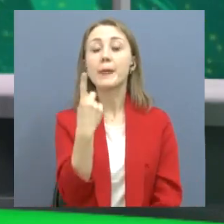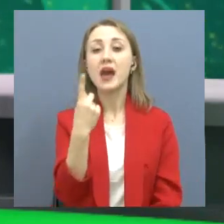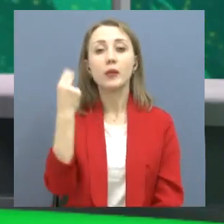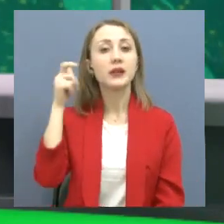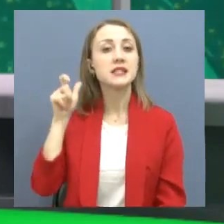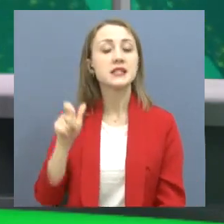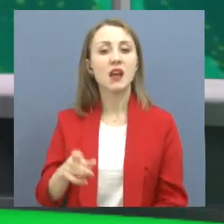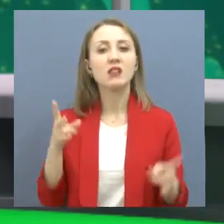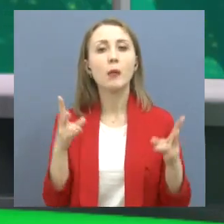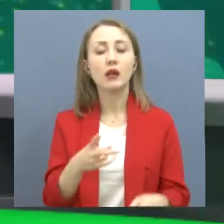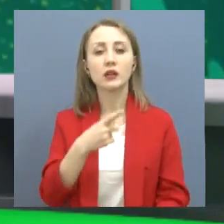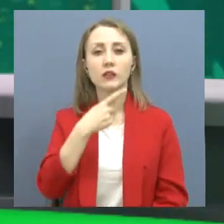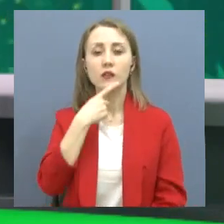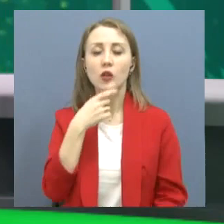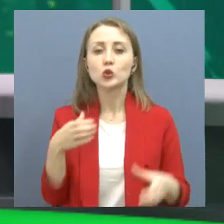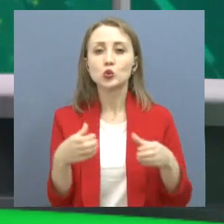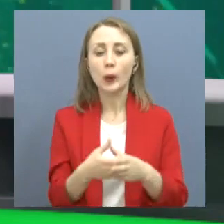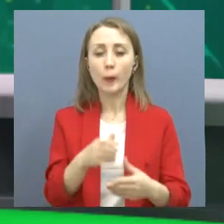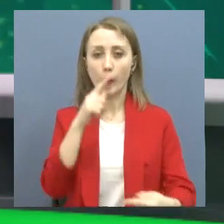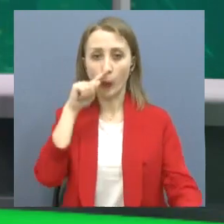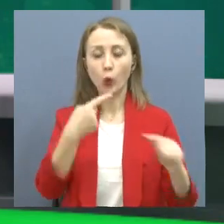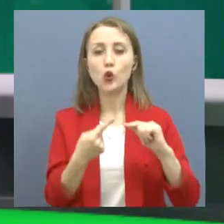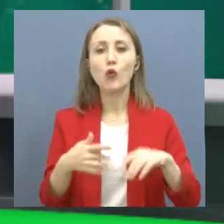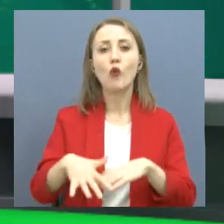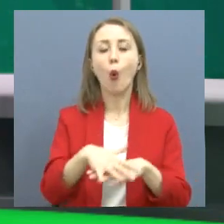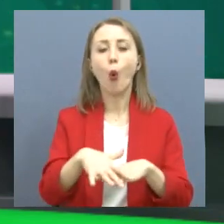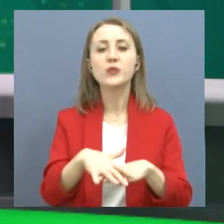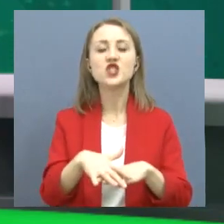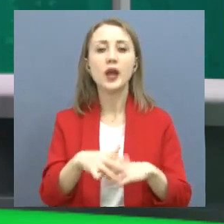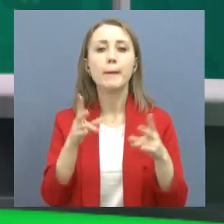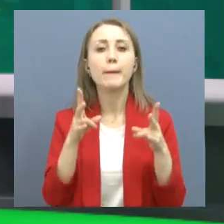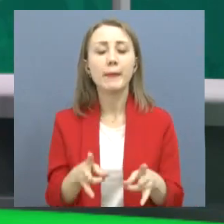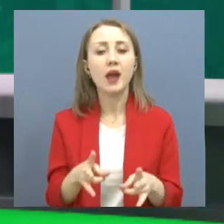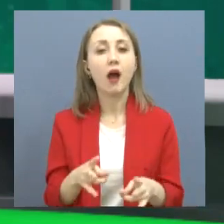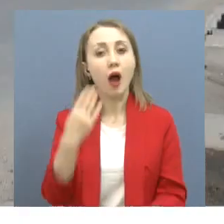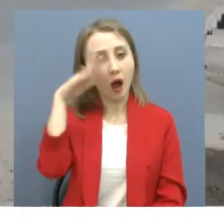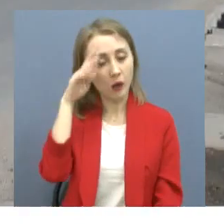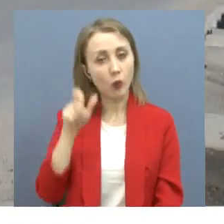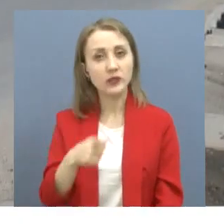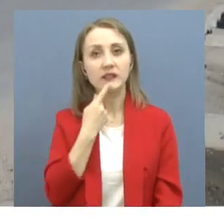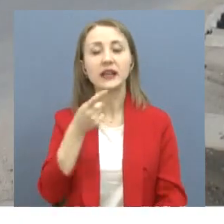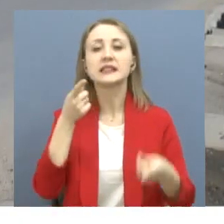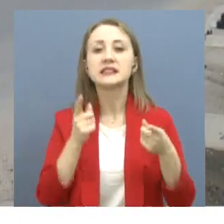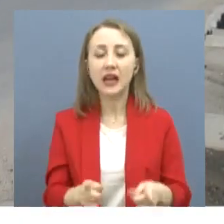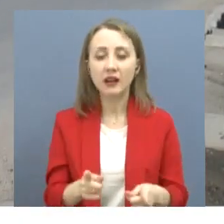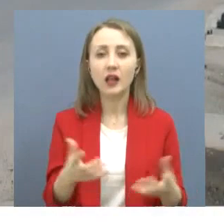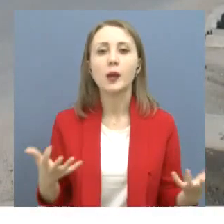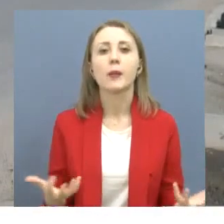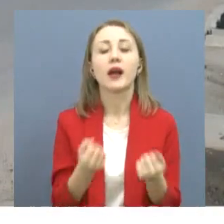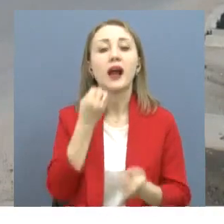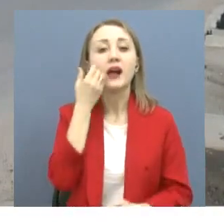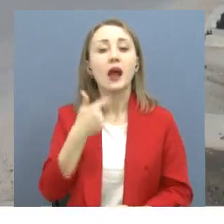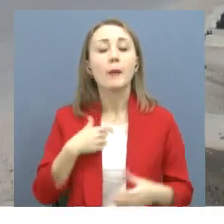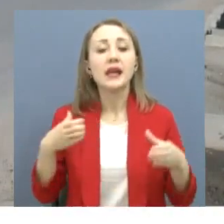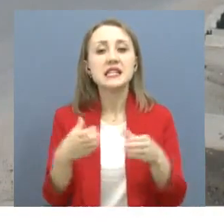подчеркивает необходимость сплотиться против общей беды. Акмолинцы выражают согласие и поддержку. Когда мы едины, мы непобедимы.